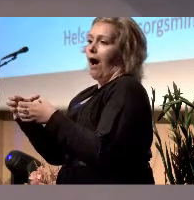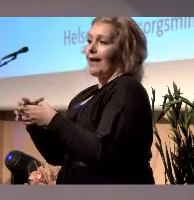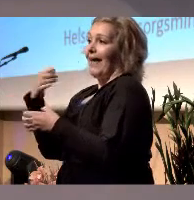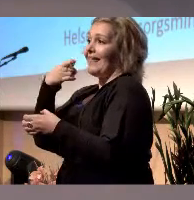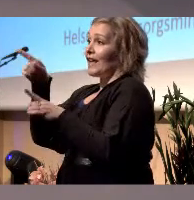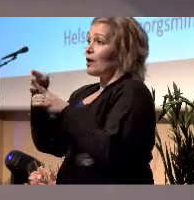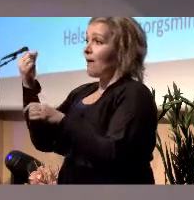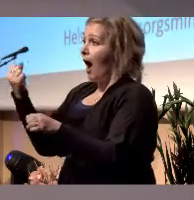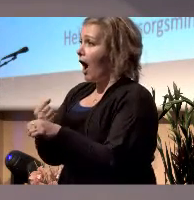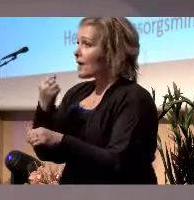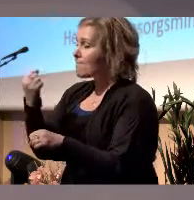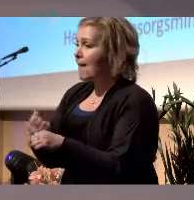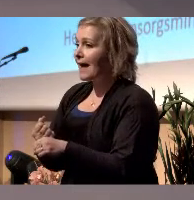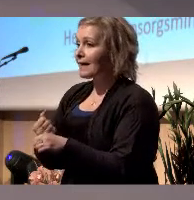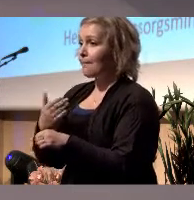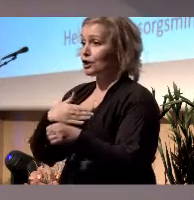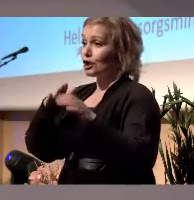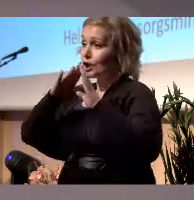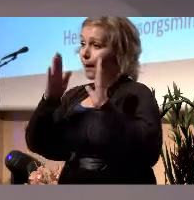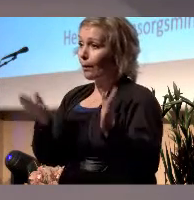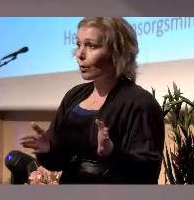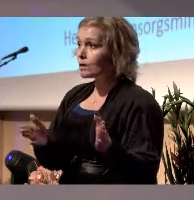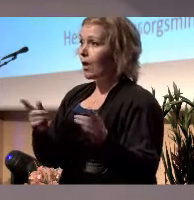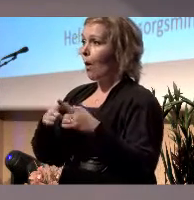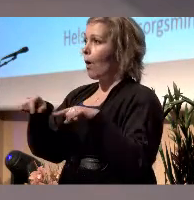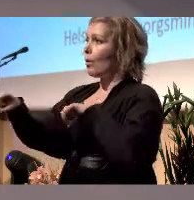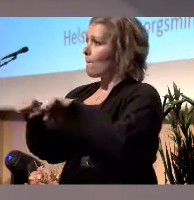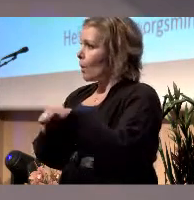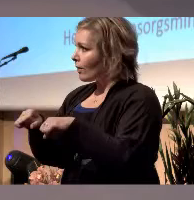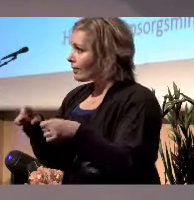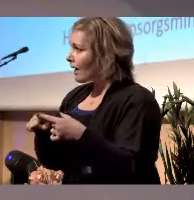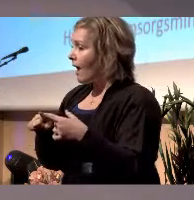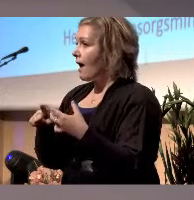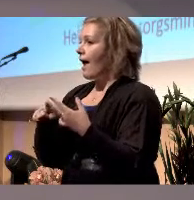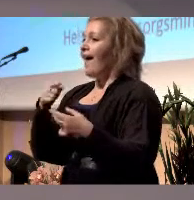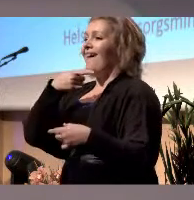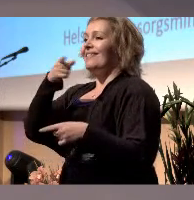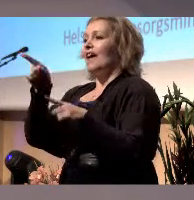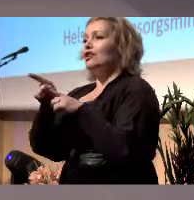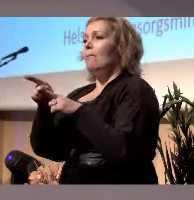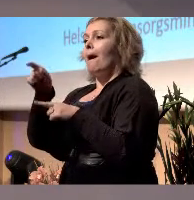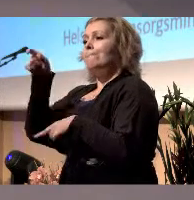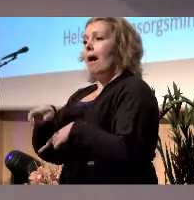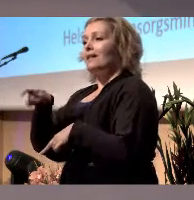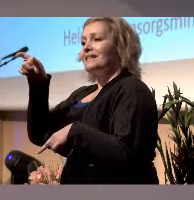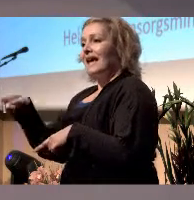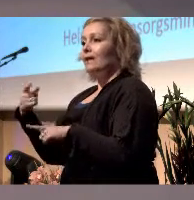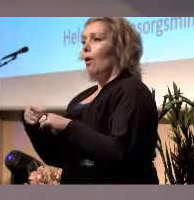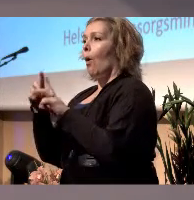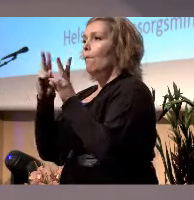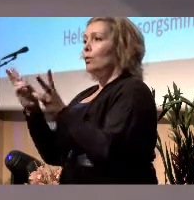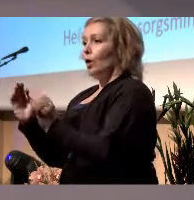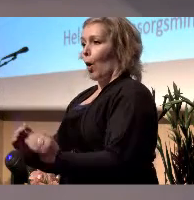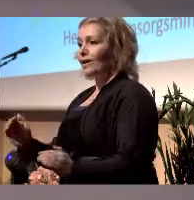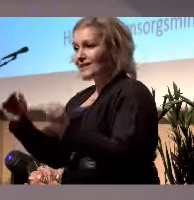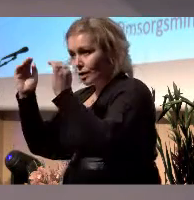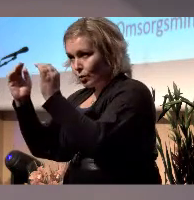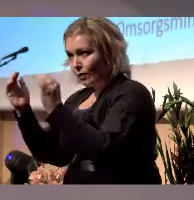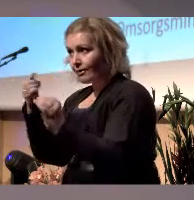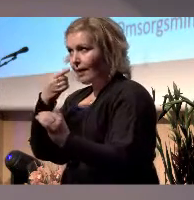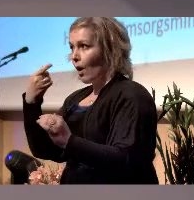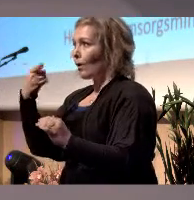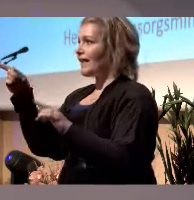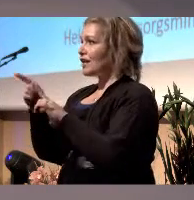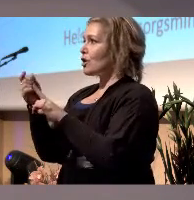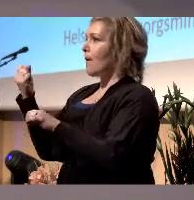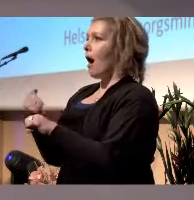som arbeider på sykehusene og i kommunene, dere som er i pasient- og brukerorganisasjonene, og